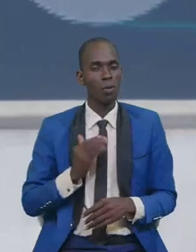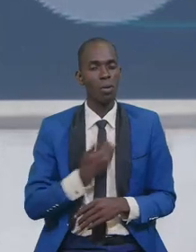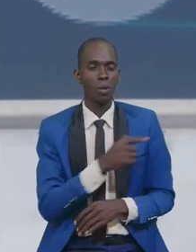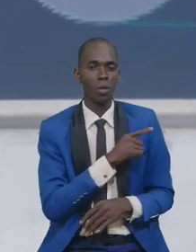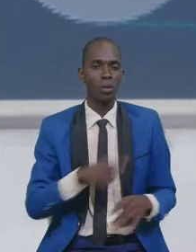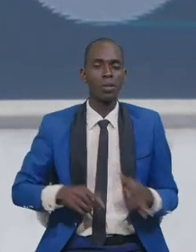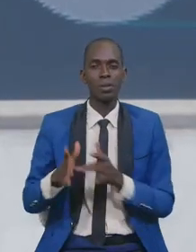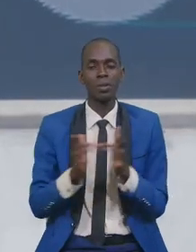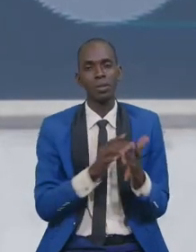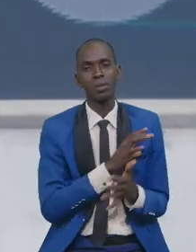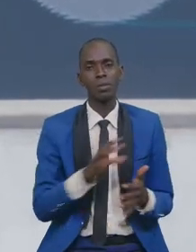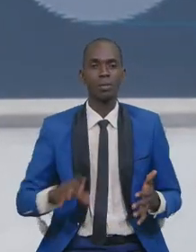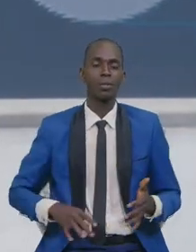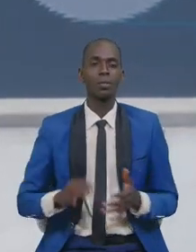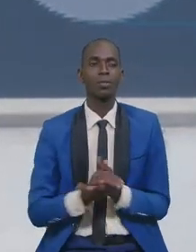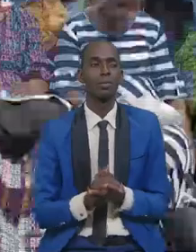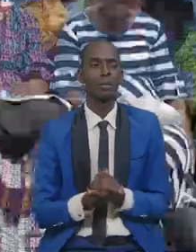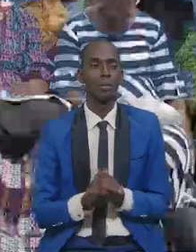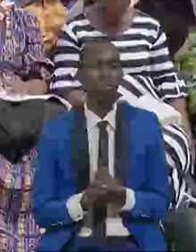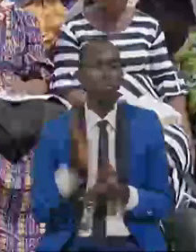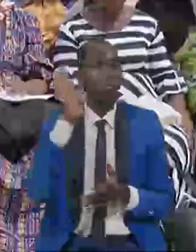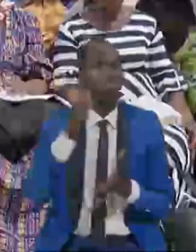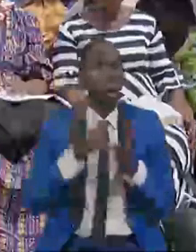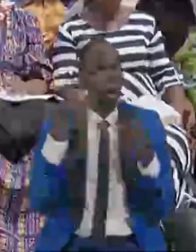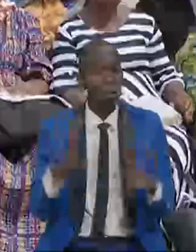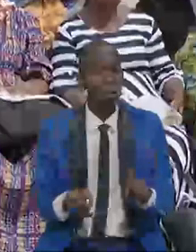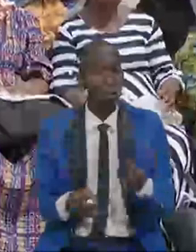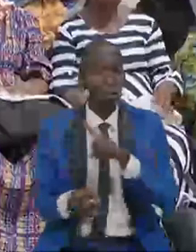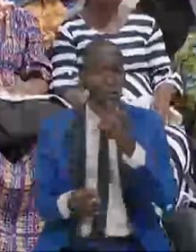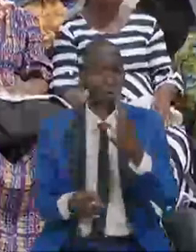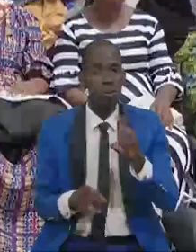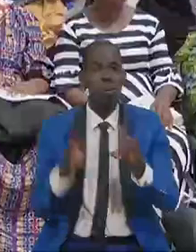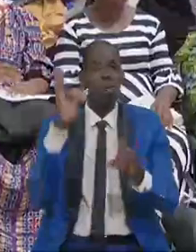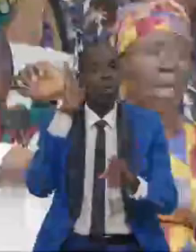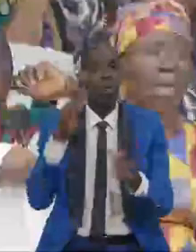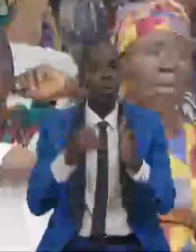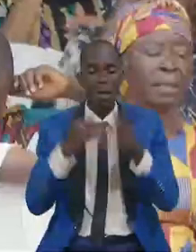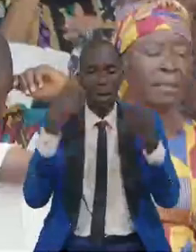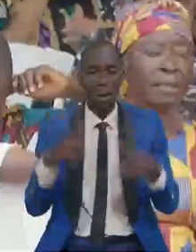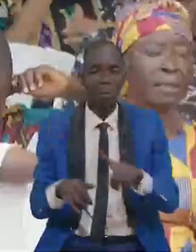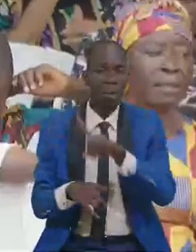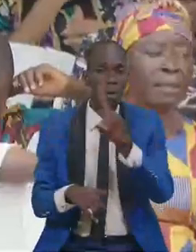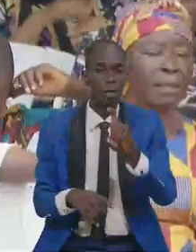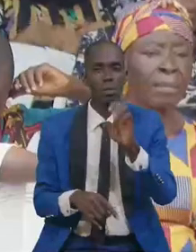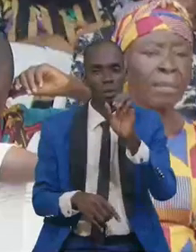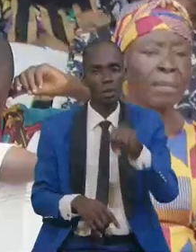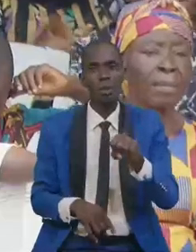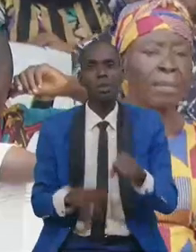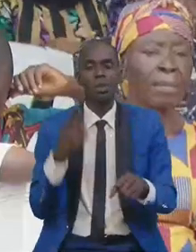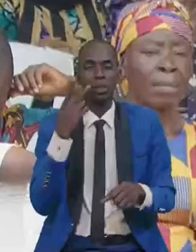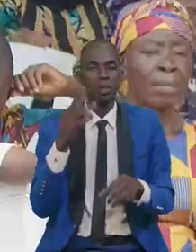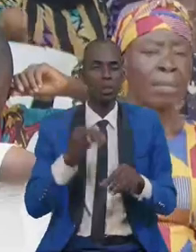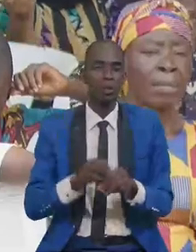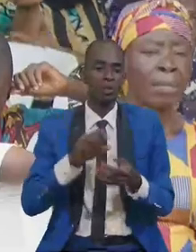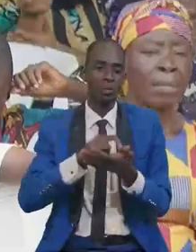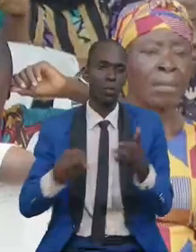notre Seigneur Jésus-Christ. Est-ce que ça va arriver? Est-ce que ça va arriver?